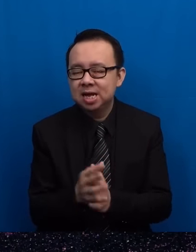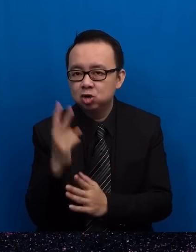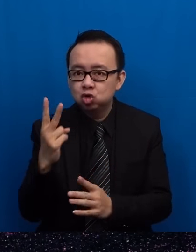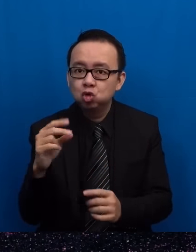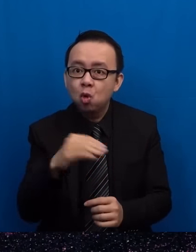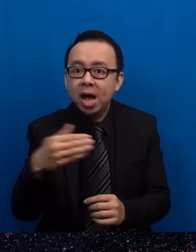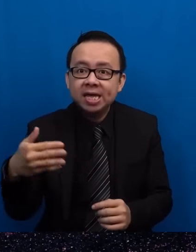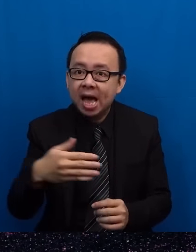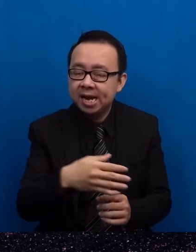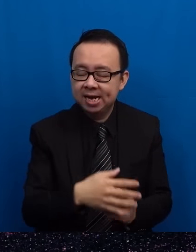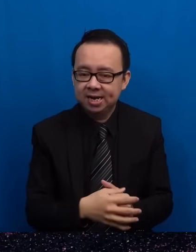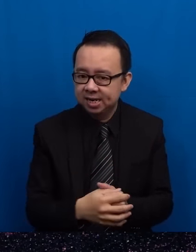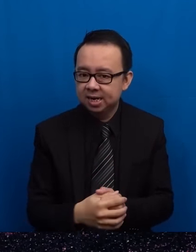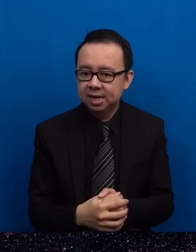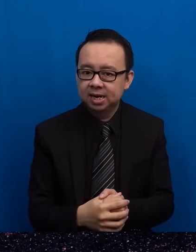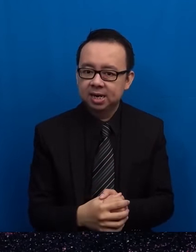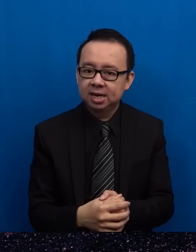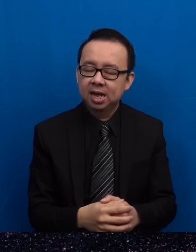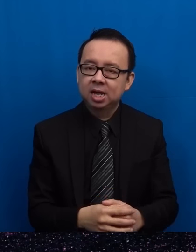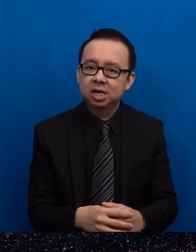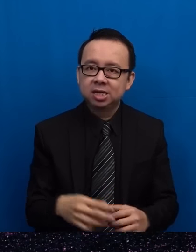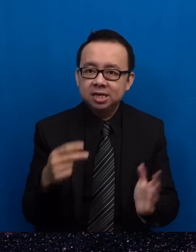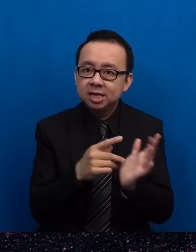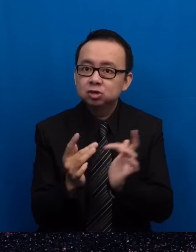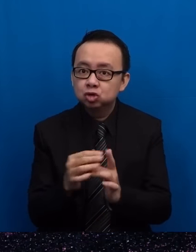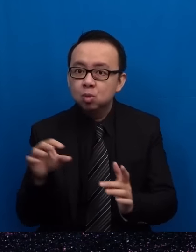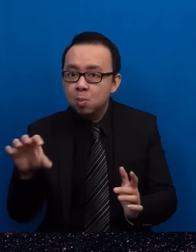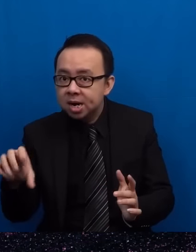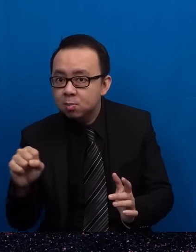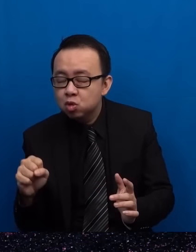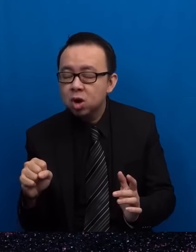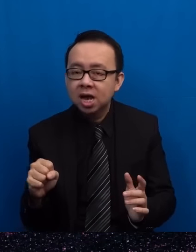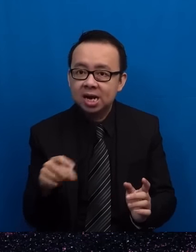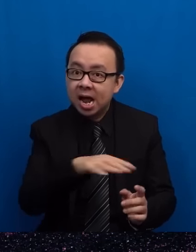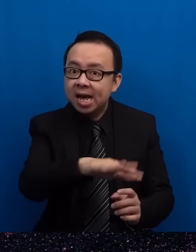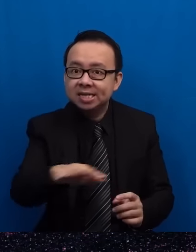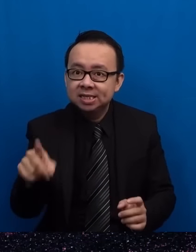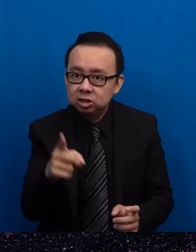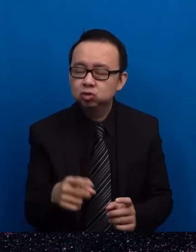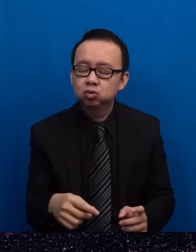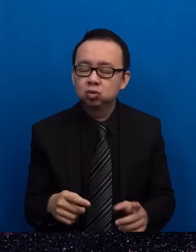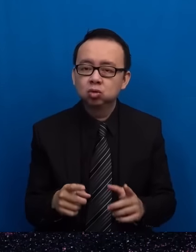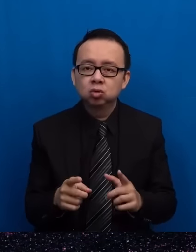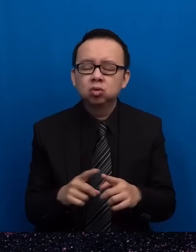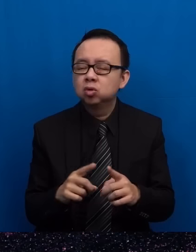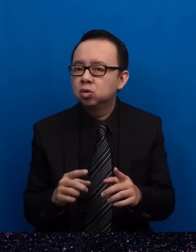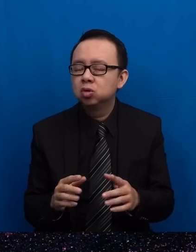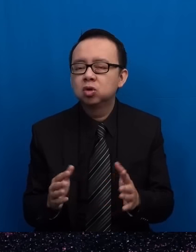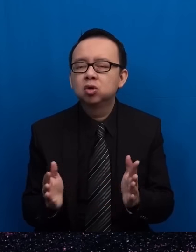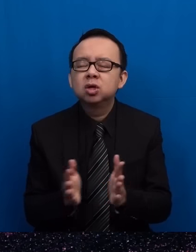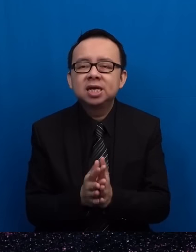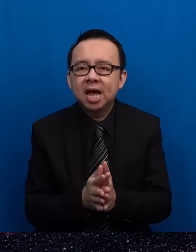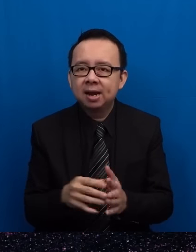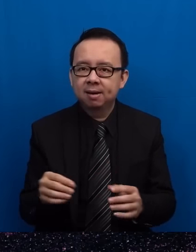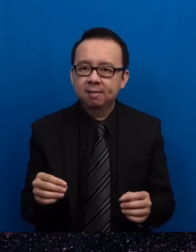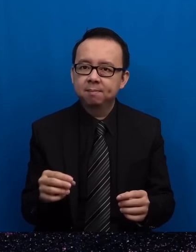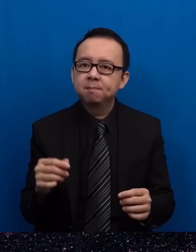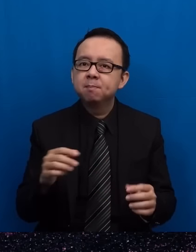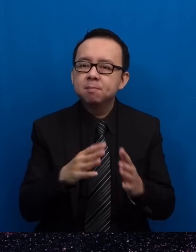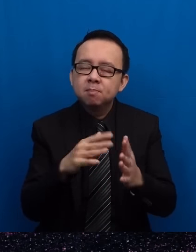Hari itu Yesus menemukan anak kecil itu dan memultiplikasikan 5 roti, 2 ikan atau